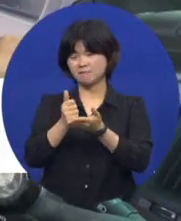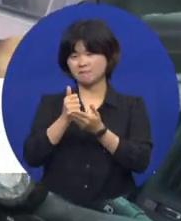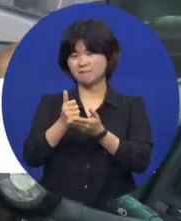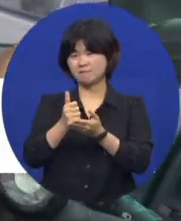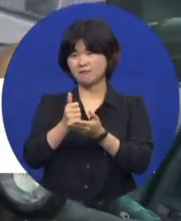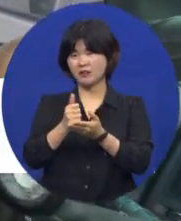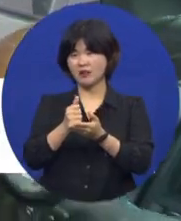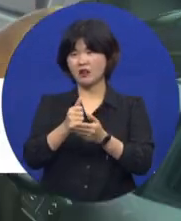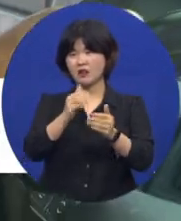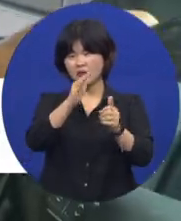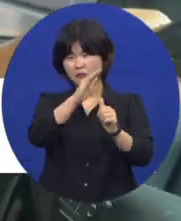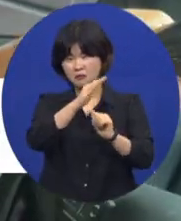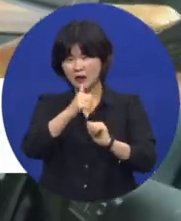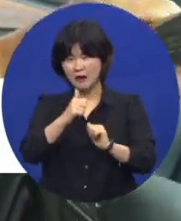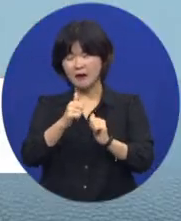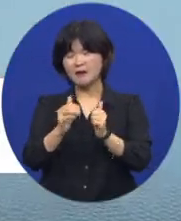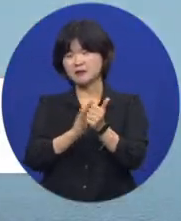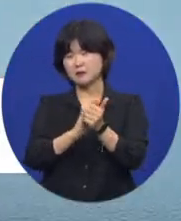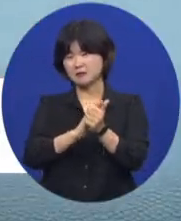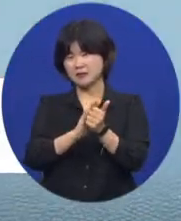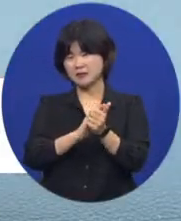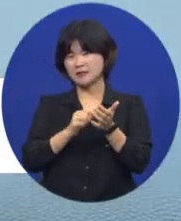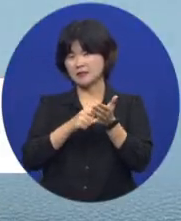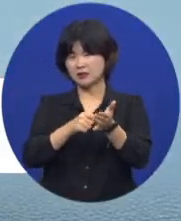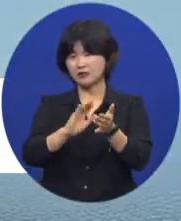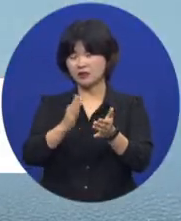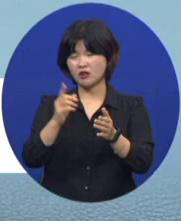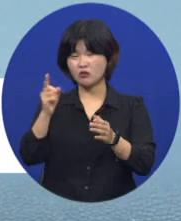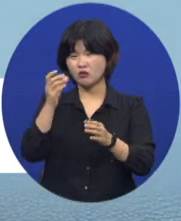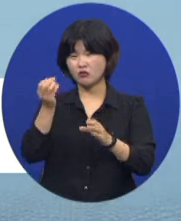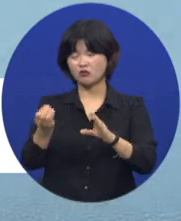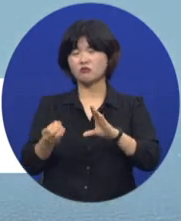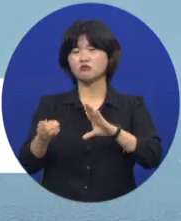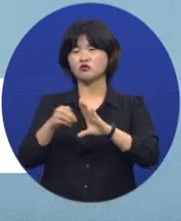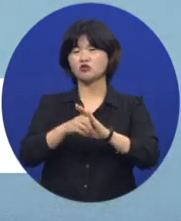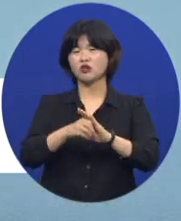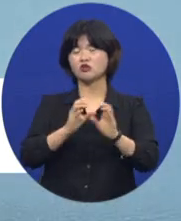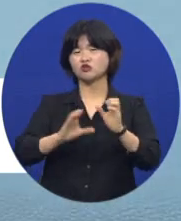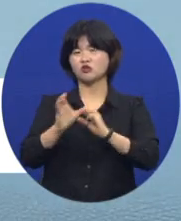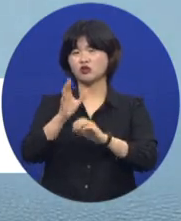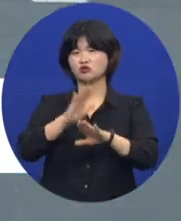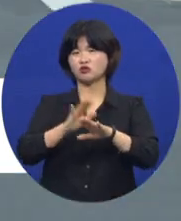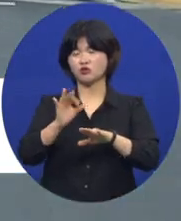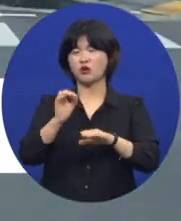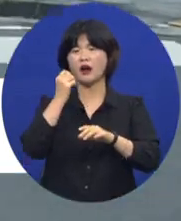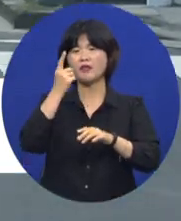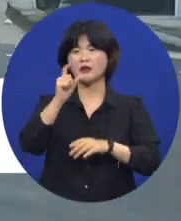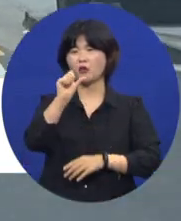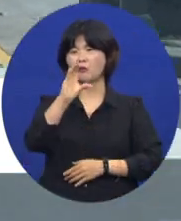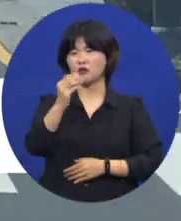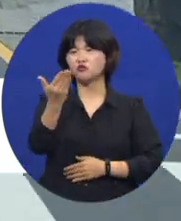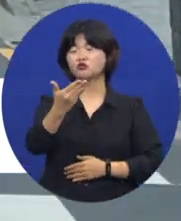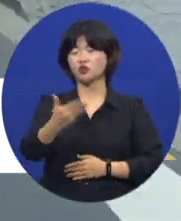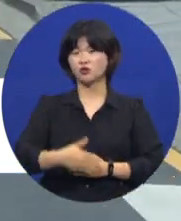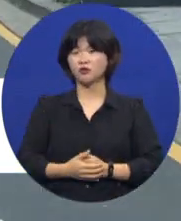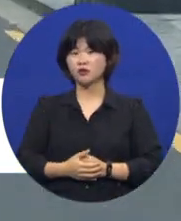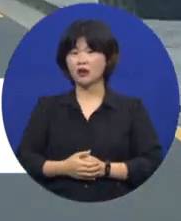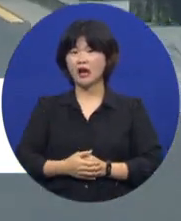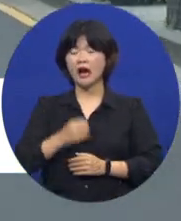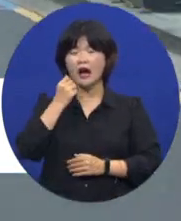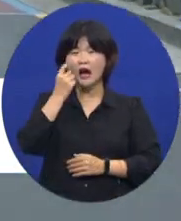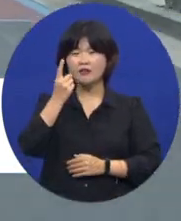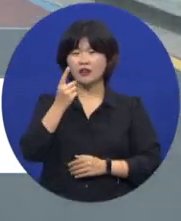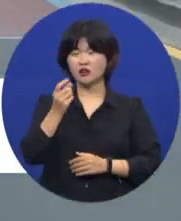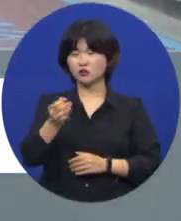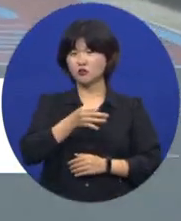유료 콜 서비스 에 가입하면서 통신료 에 포함된 내야하는 추가 수수료만 한달 59,000원 한달